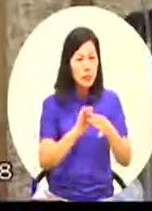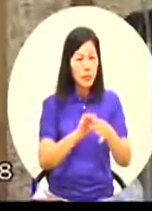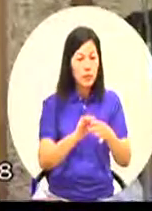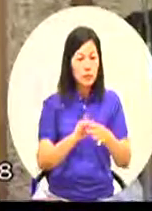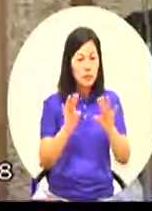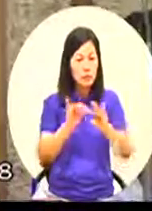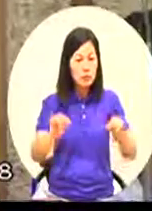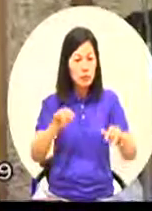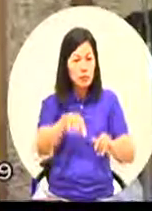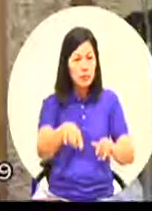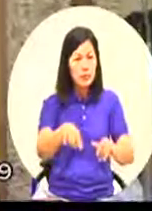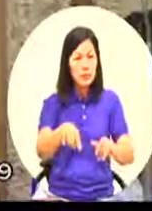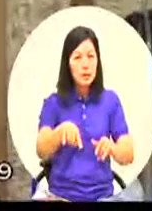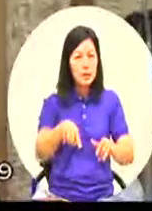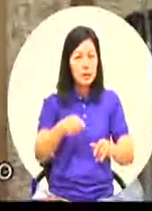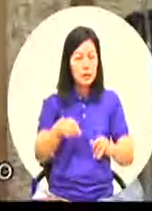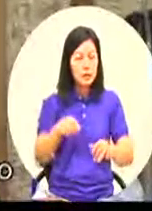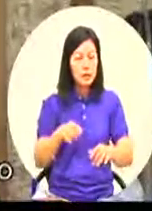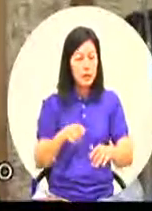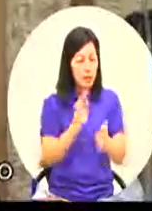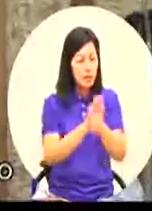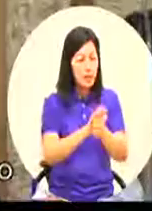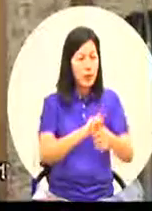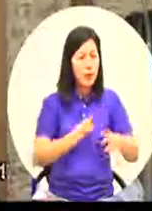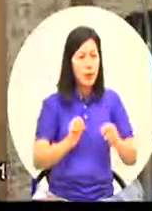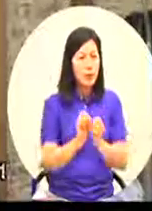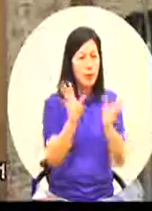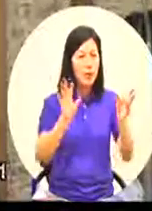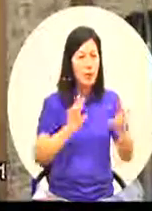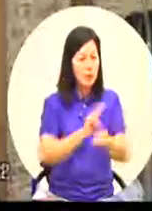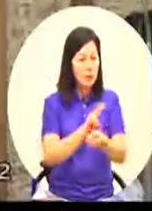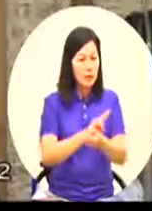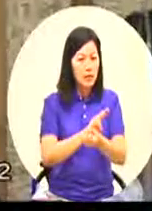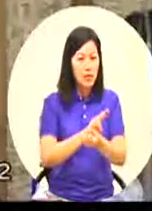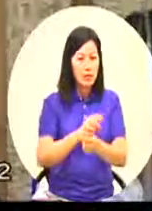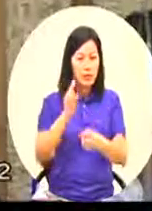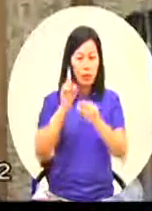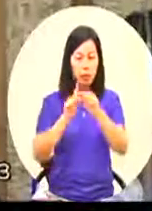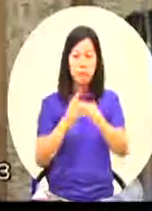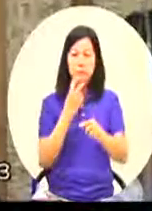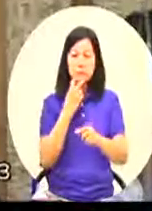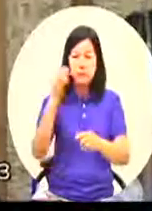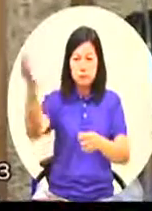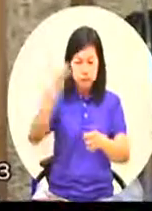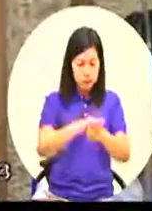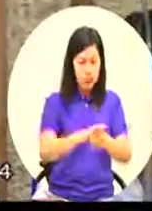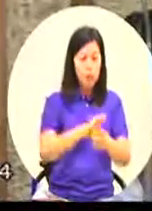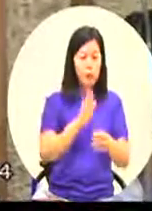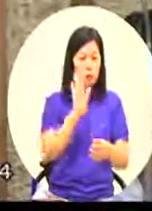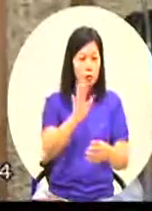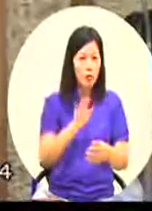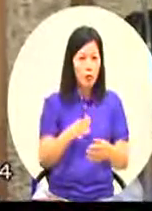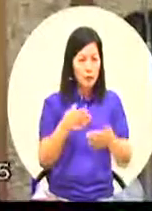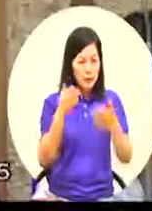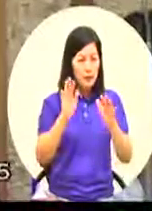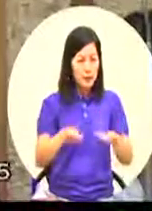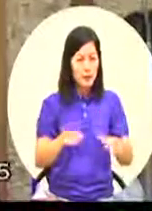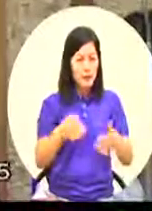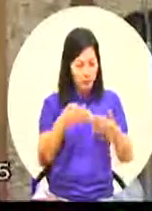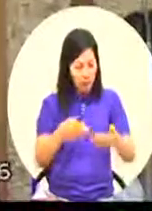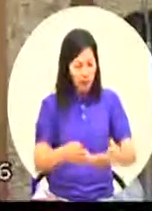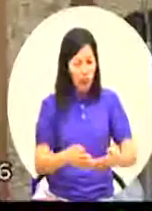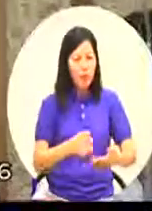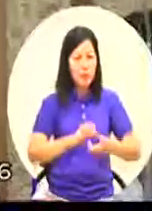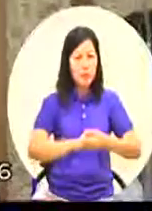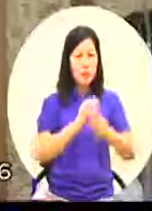重测的部分，我们也为茂林其他2个区没有争取到中央的补助。哦、已经在核定了。那我们曾局长呢，